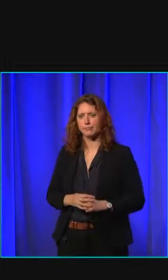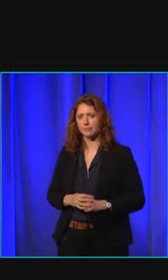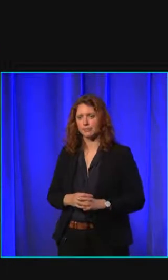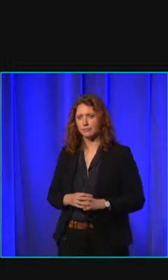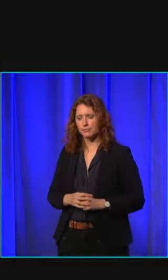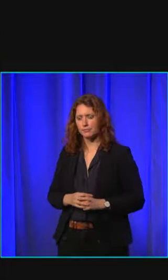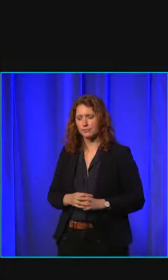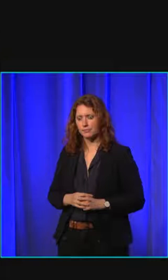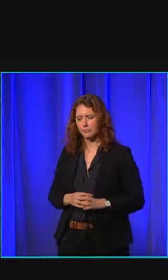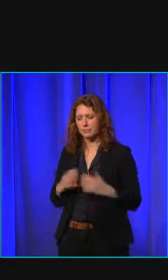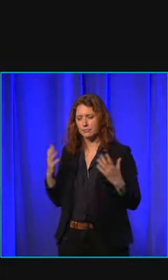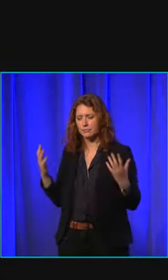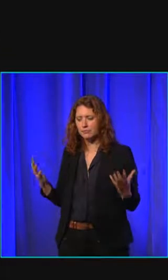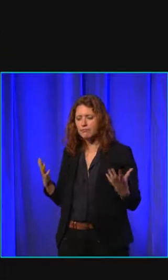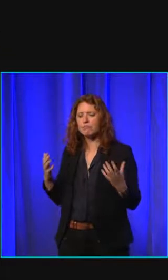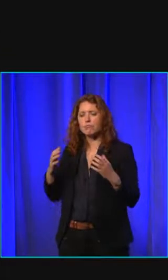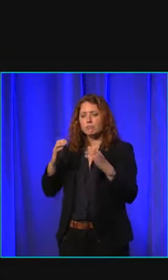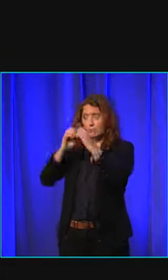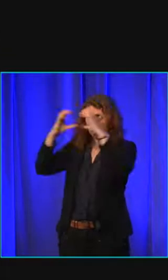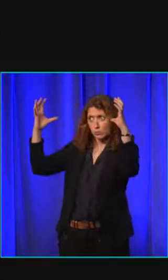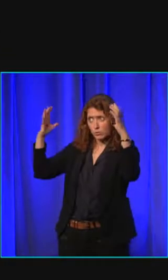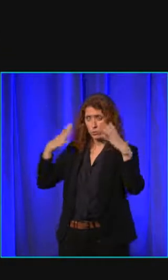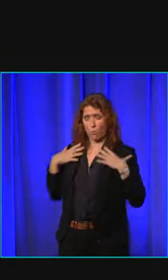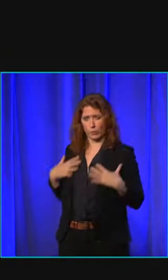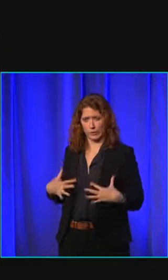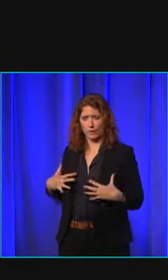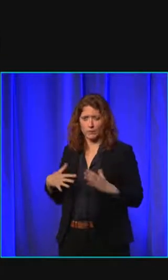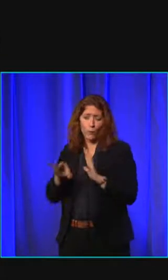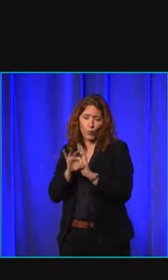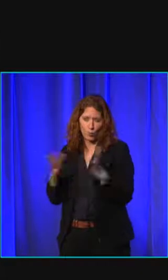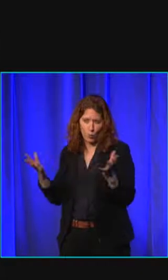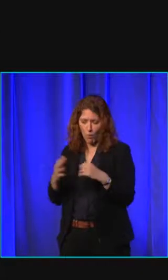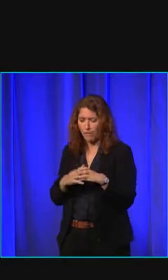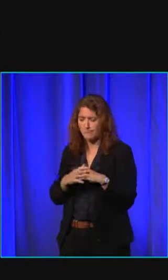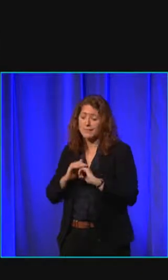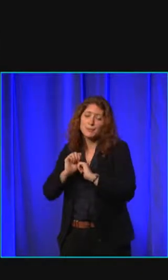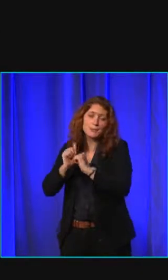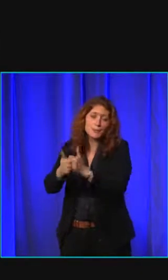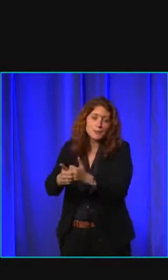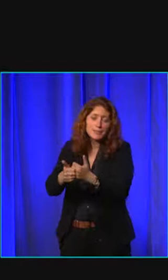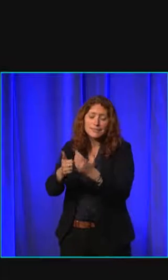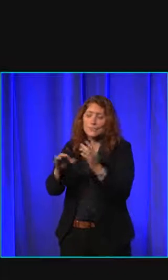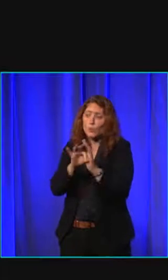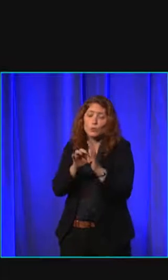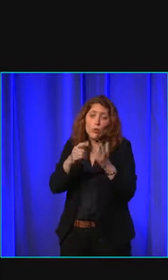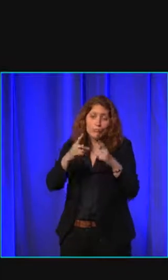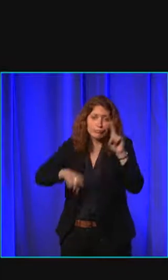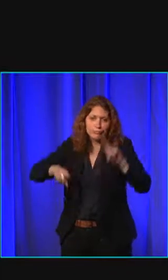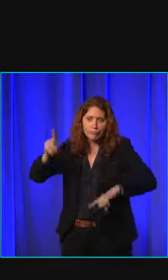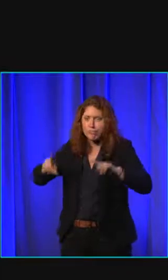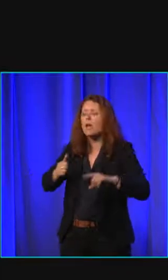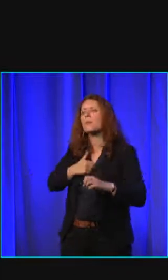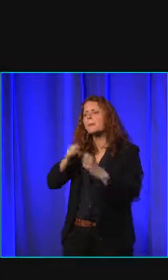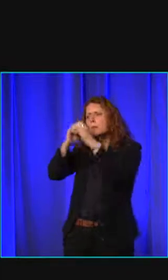Les fonctions de la simulation motrice. Ça va dépendre des fonctions. J'utilise la simulation